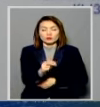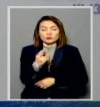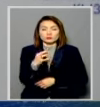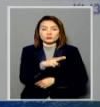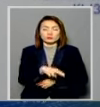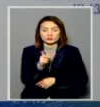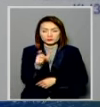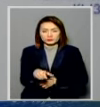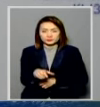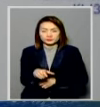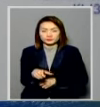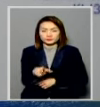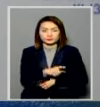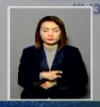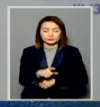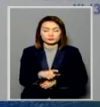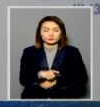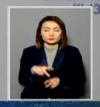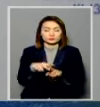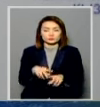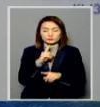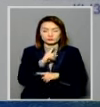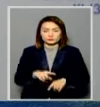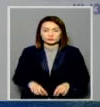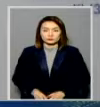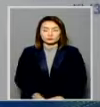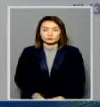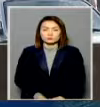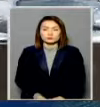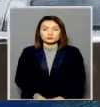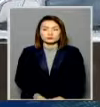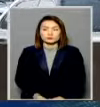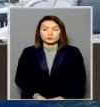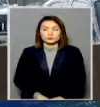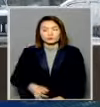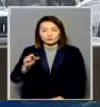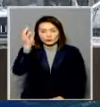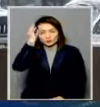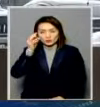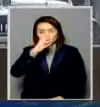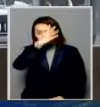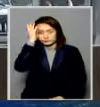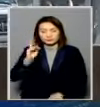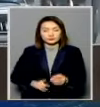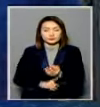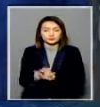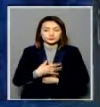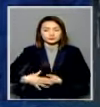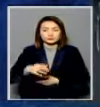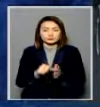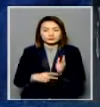кодпен өтеді деген ол жаңа карантиндік шара алынып тастап отыр. Еске сала кетейік, коронавирус басталғалы